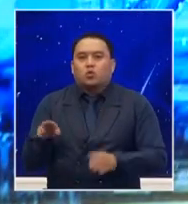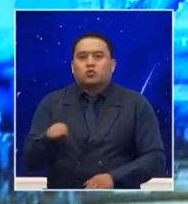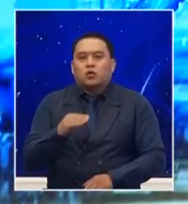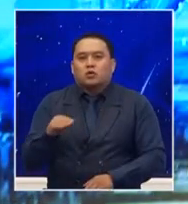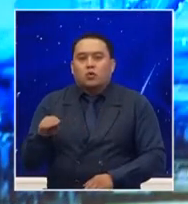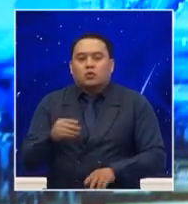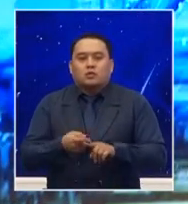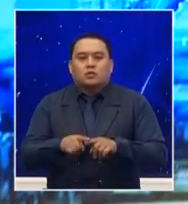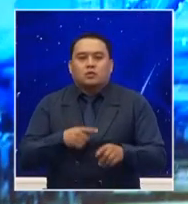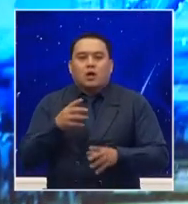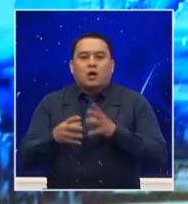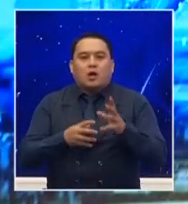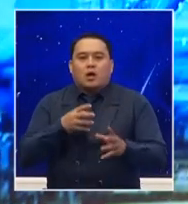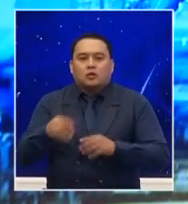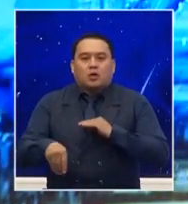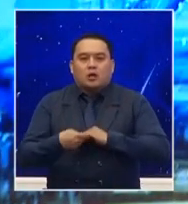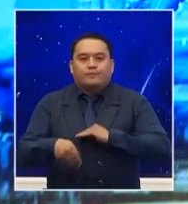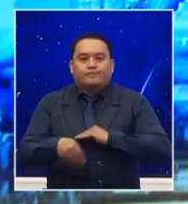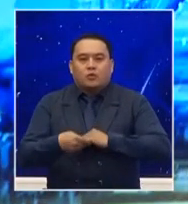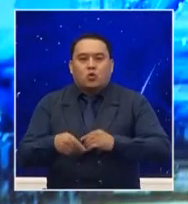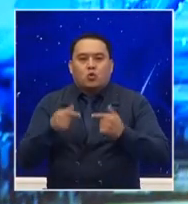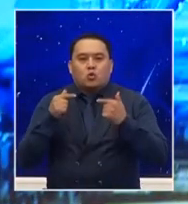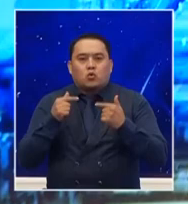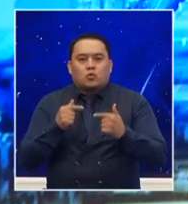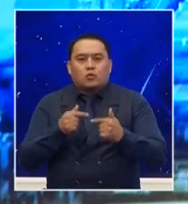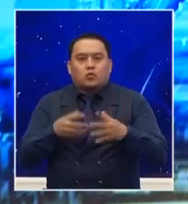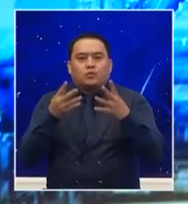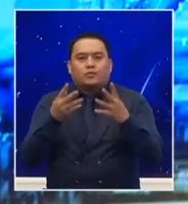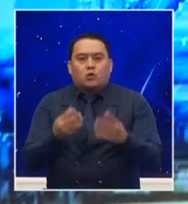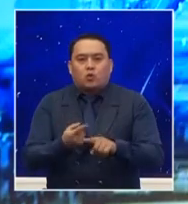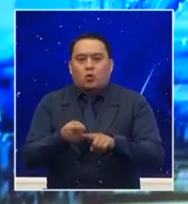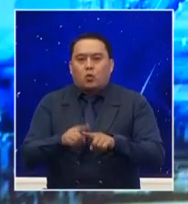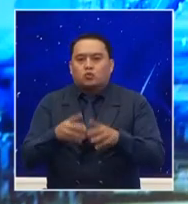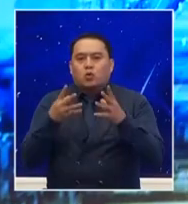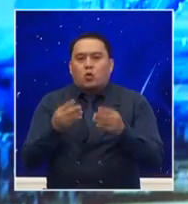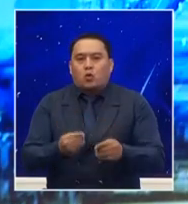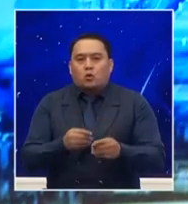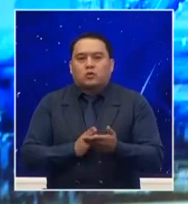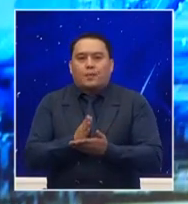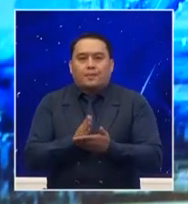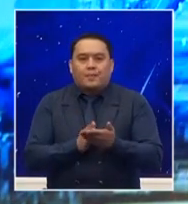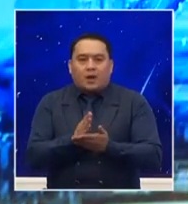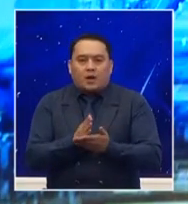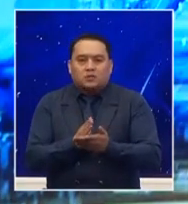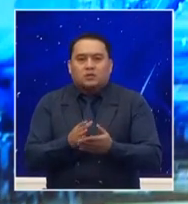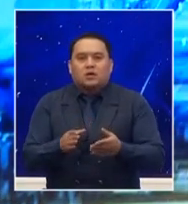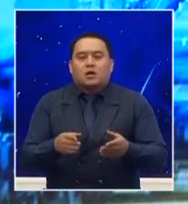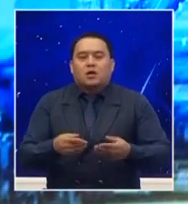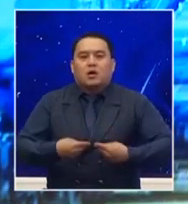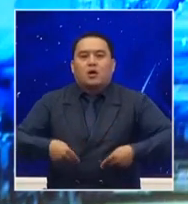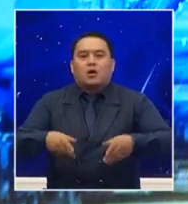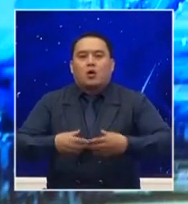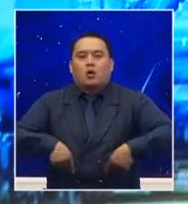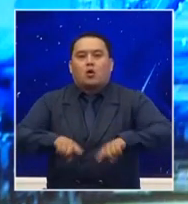желтоқсан халықаралық сыбайлас жемқорлықпен қарсы күрес күні атаулы күнге байланысты сала қызметкерлері бас қосты.